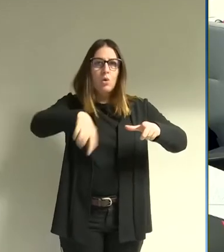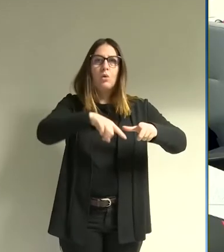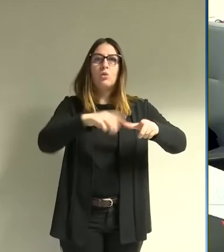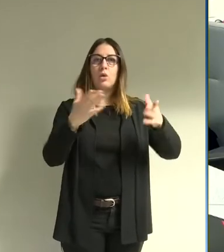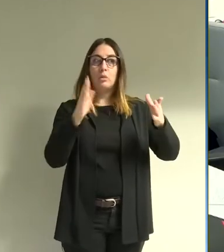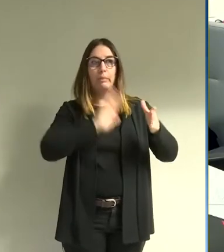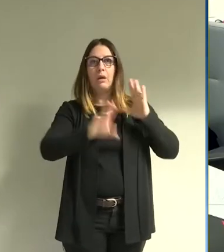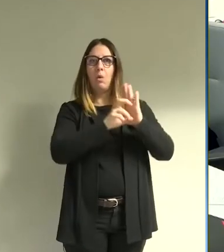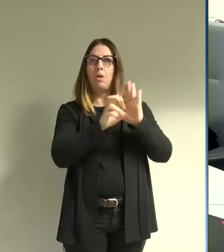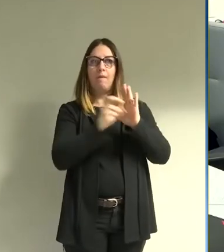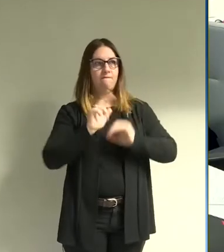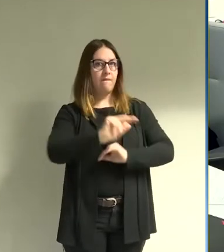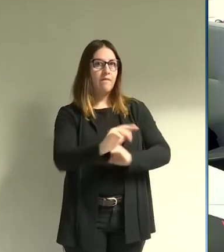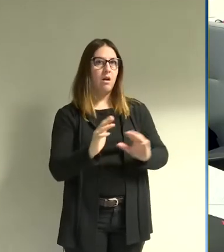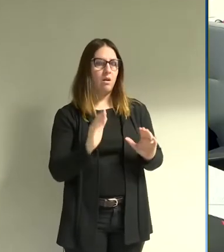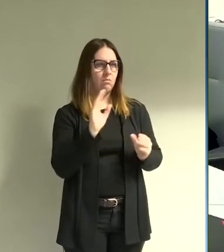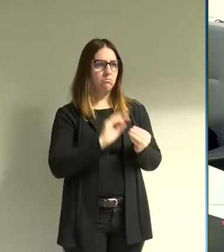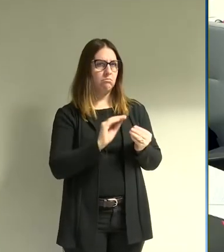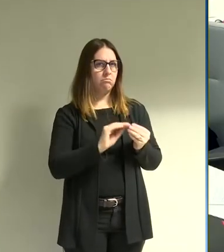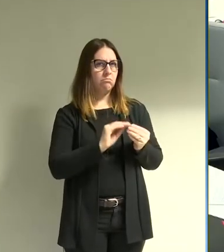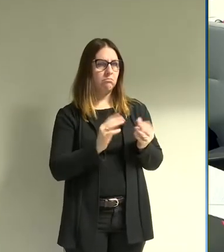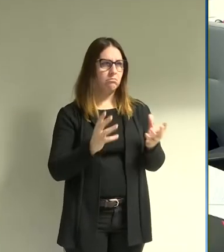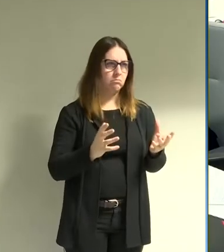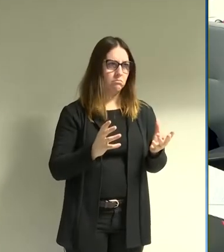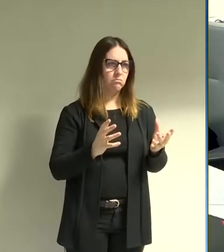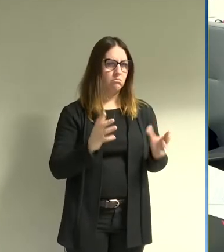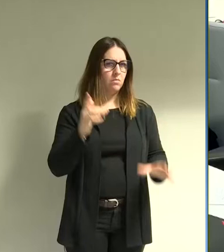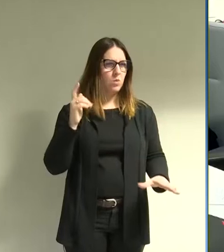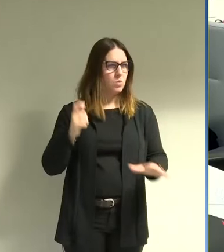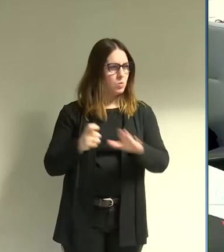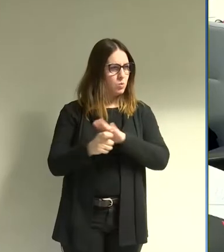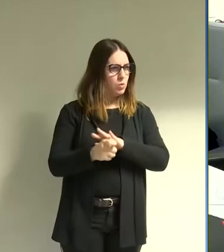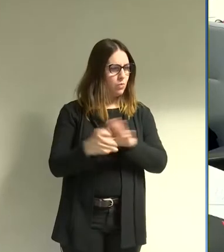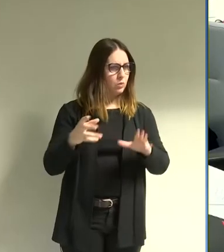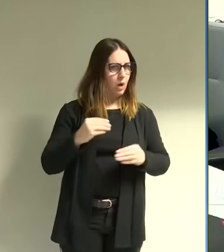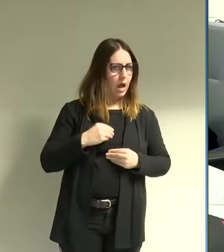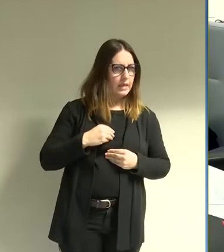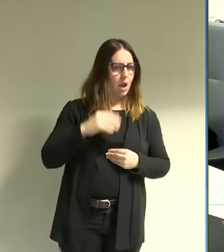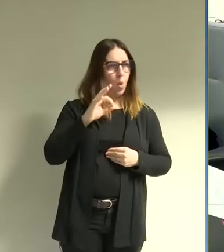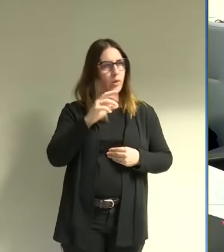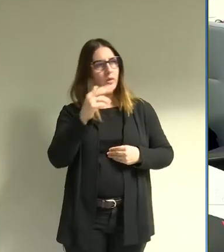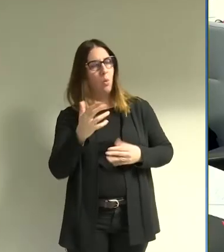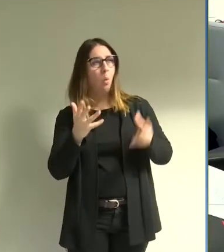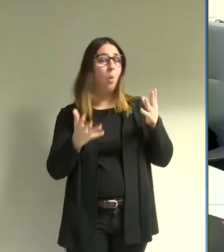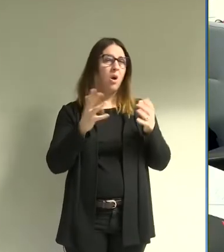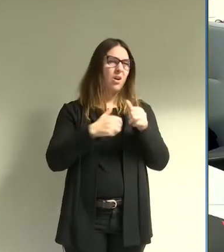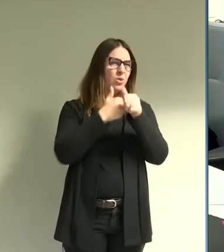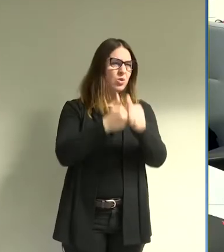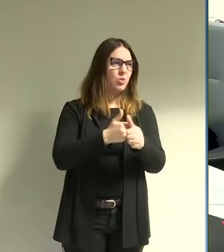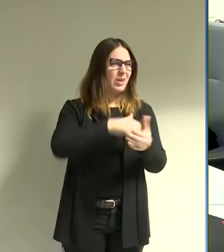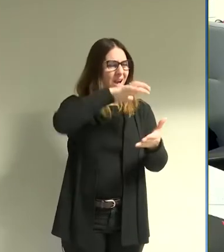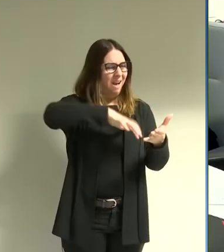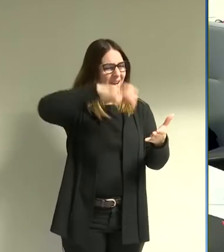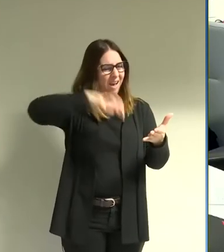curieux que l'on conditionne l'octroi d'une subvention aux actes concrets